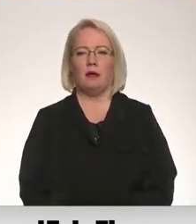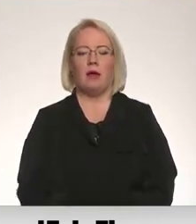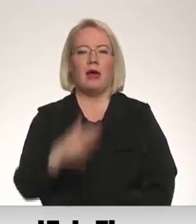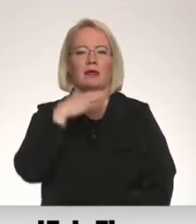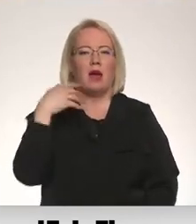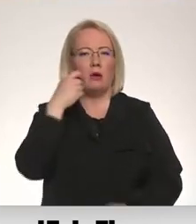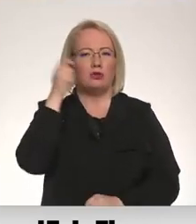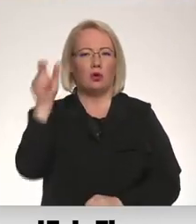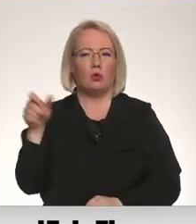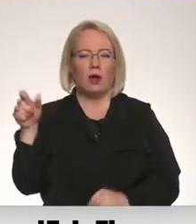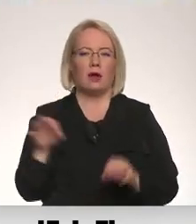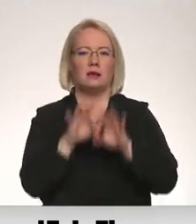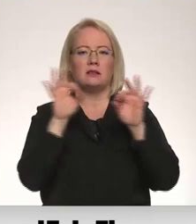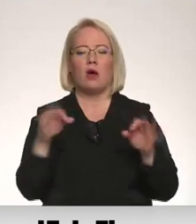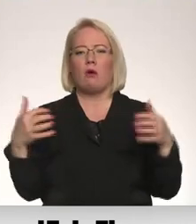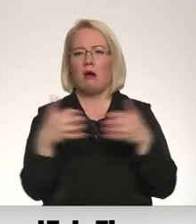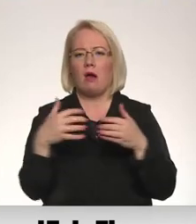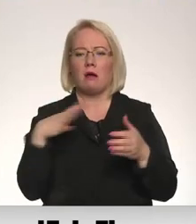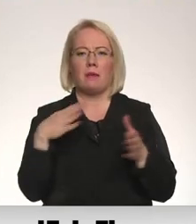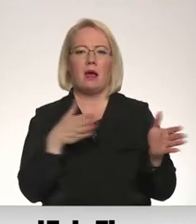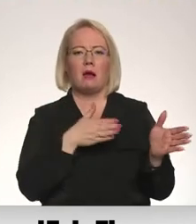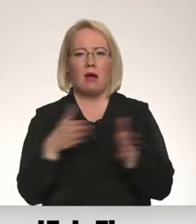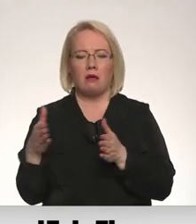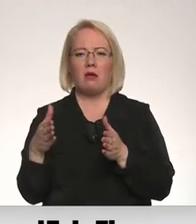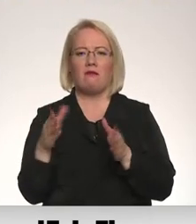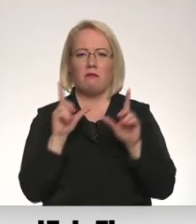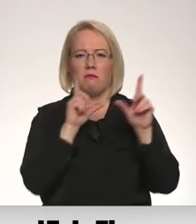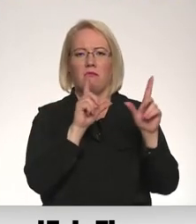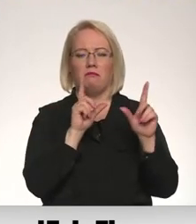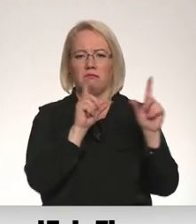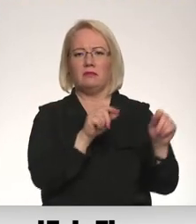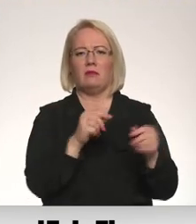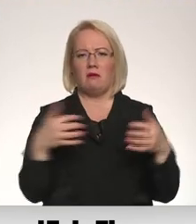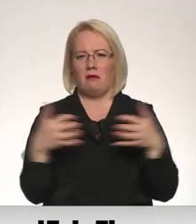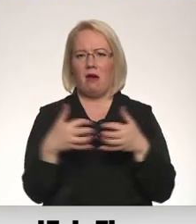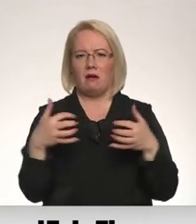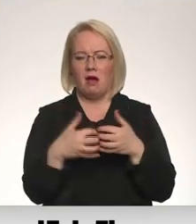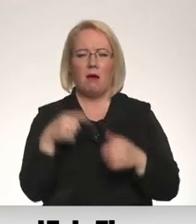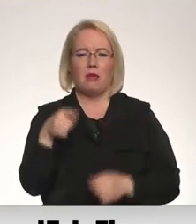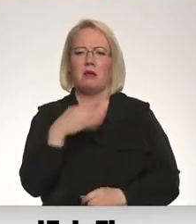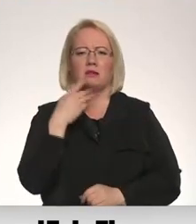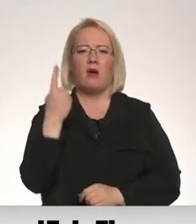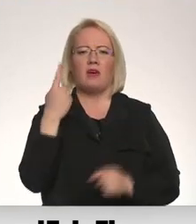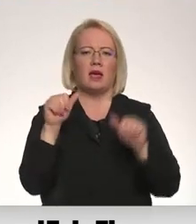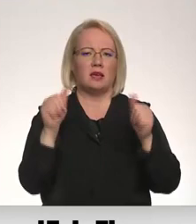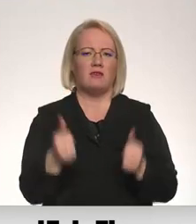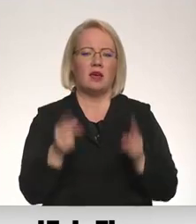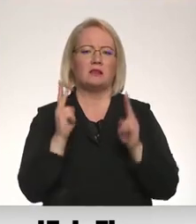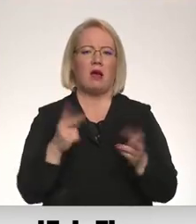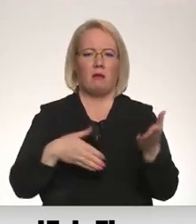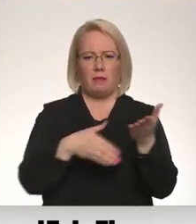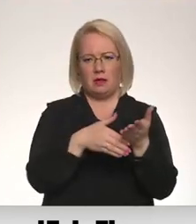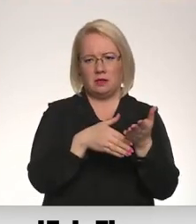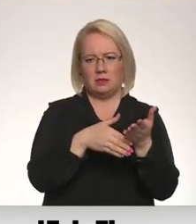Daudzi ukrāņi, sākoties karām, bija gatavi doties uz fronti, taču tas nebūtu nav vienīgais veids, kā palīdzēt.